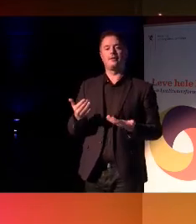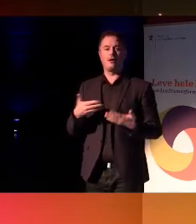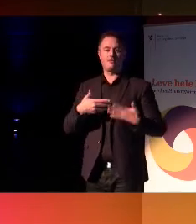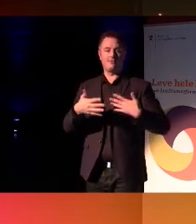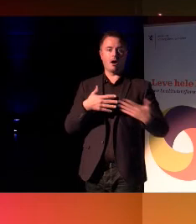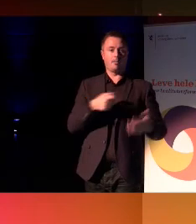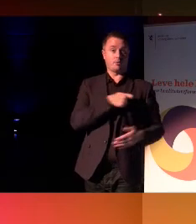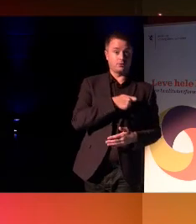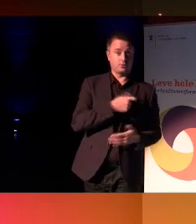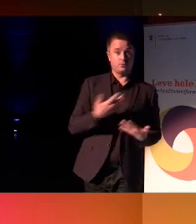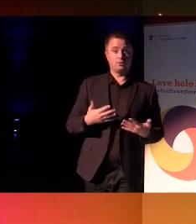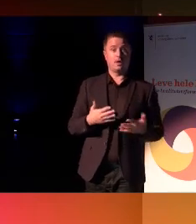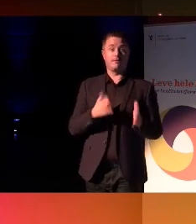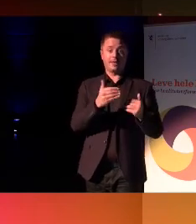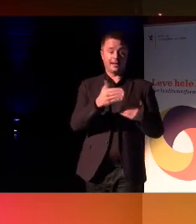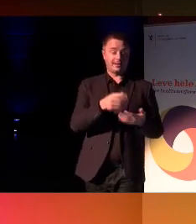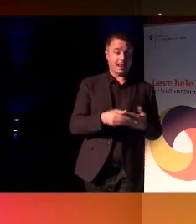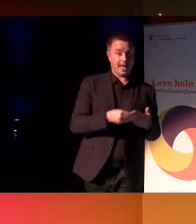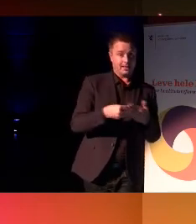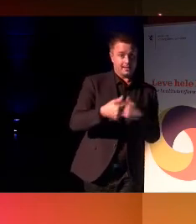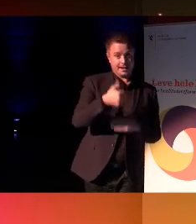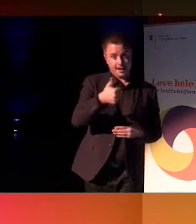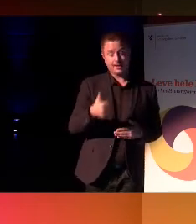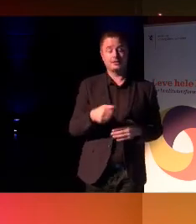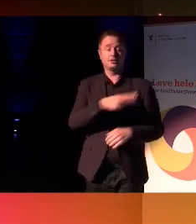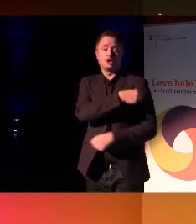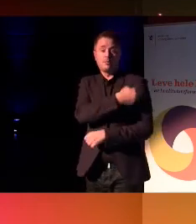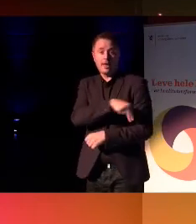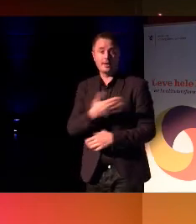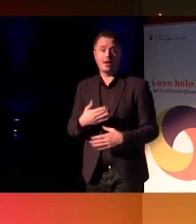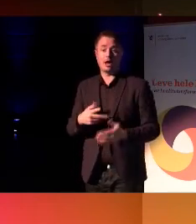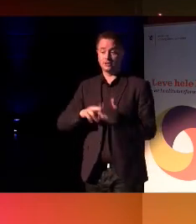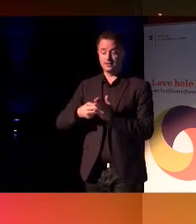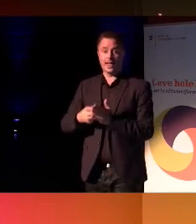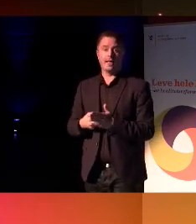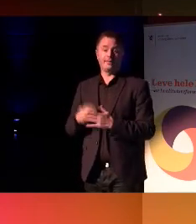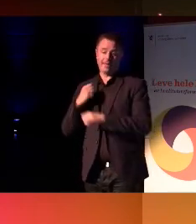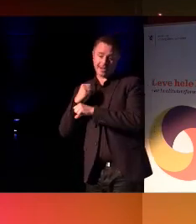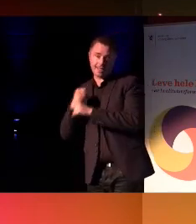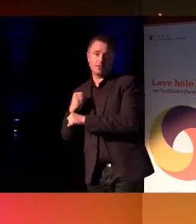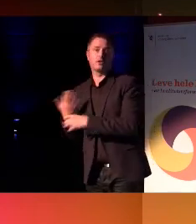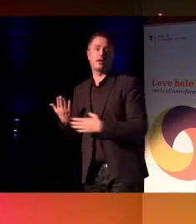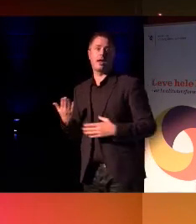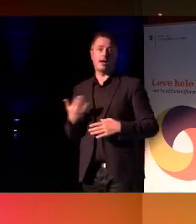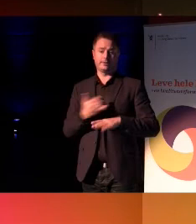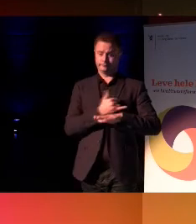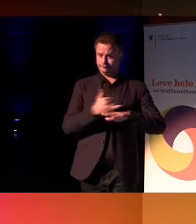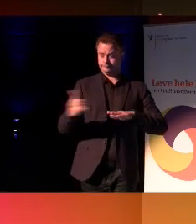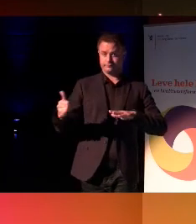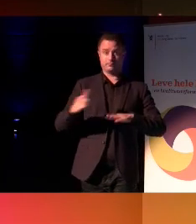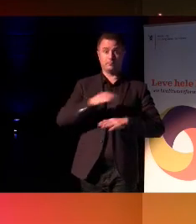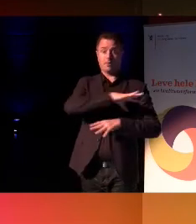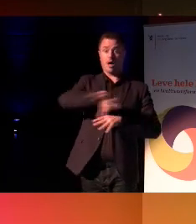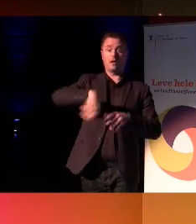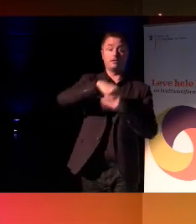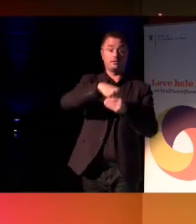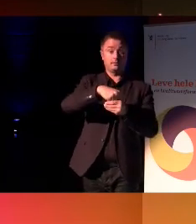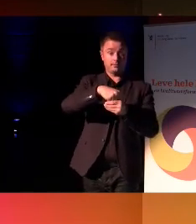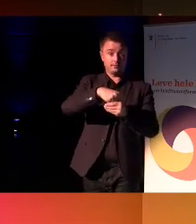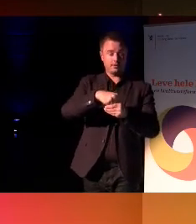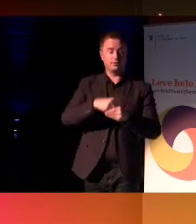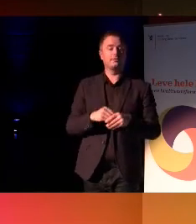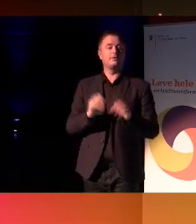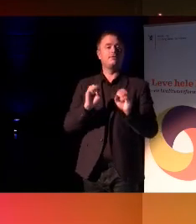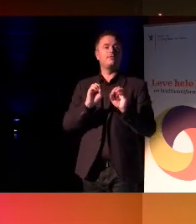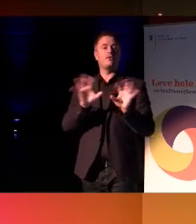sykepleiere, fagarbeidere, assistenter, renholdere, merkantilt, alle var med. Og hvis du ser dette her, denne flotte